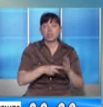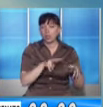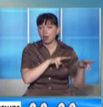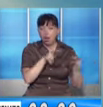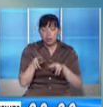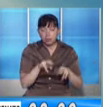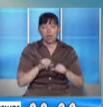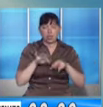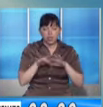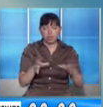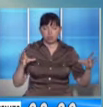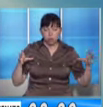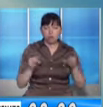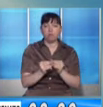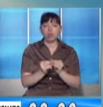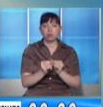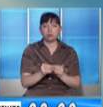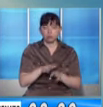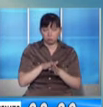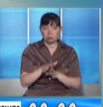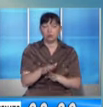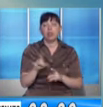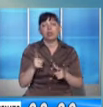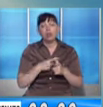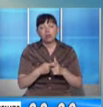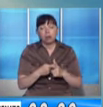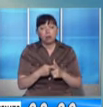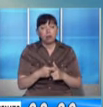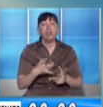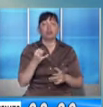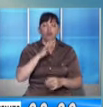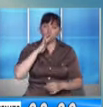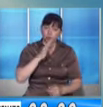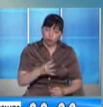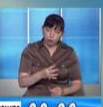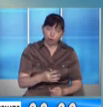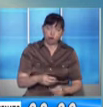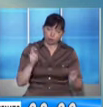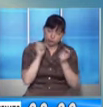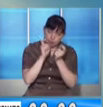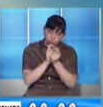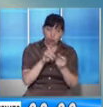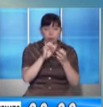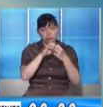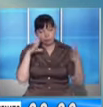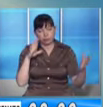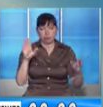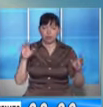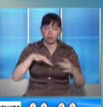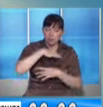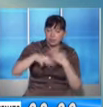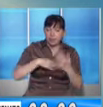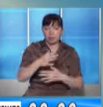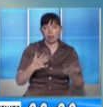și acționează împreună, sau vom avea încă 4 ani de certuri, de disensiuni și